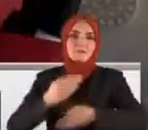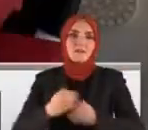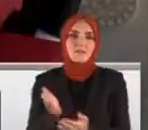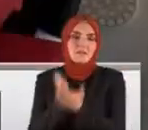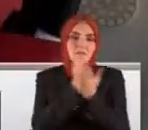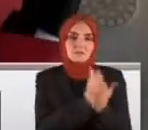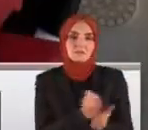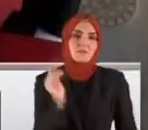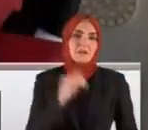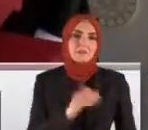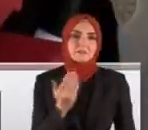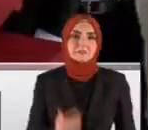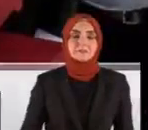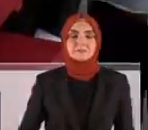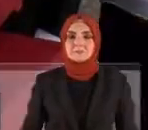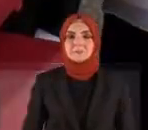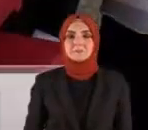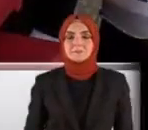geldi.